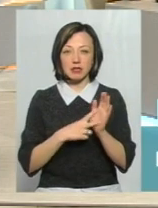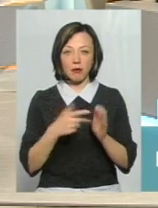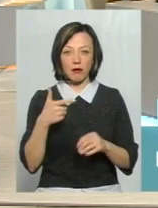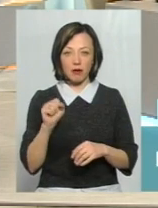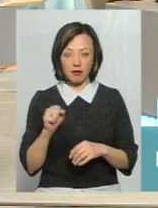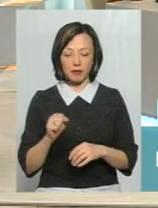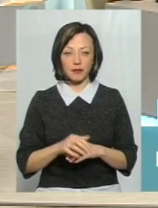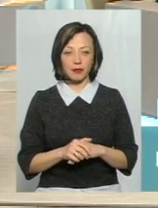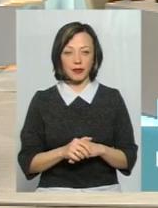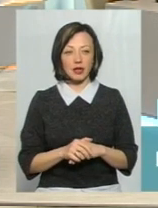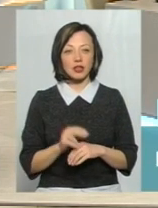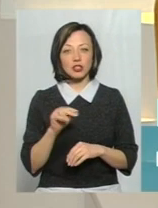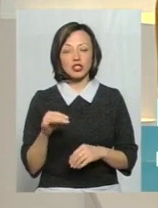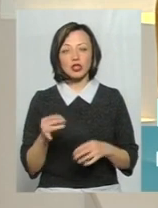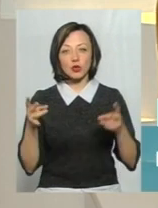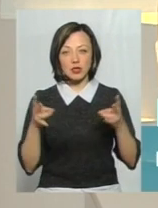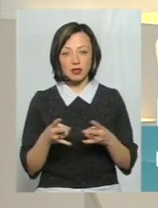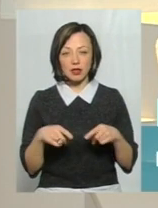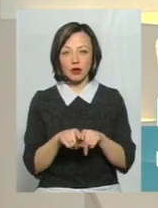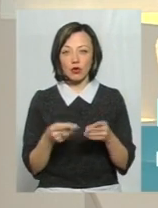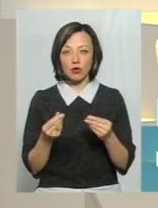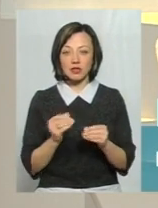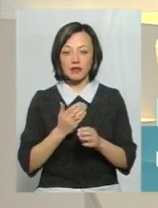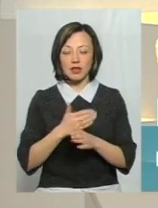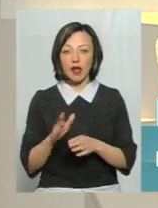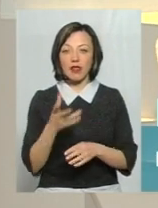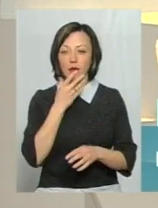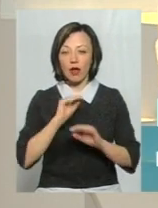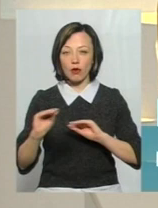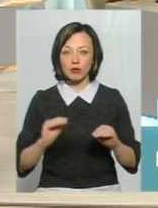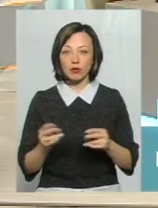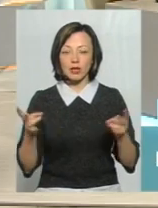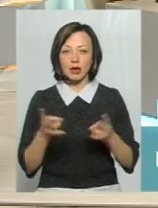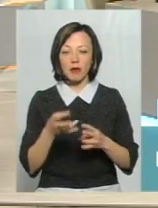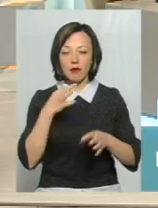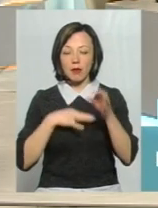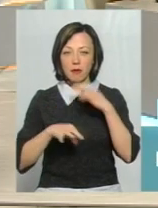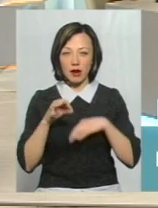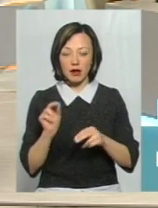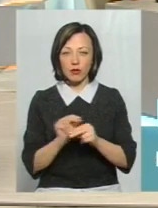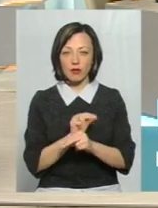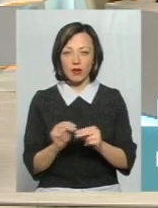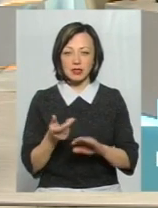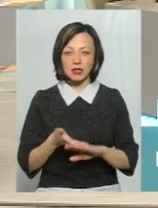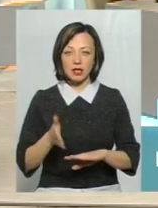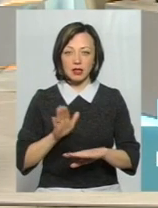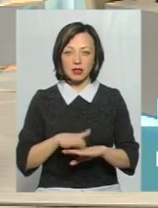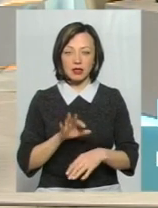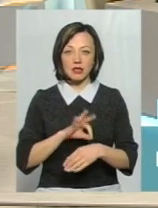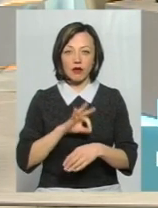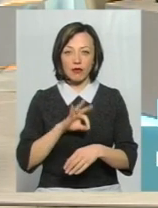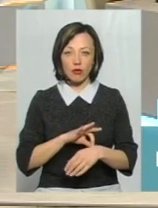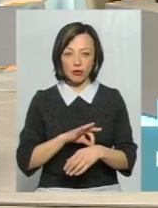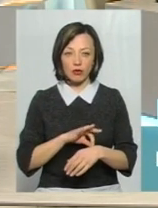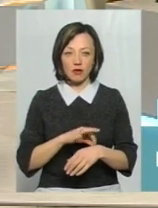гектарів. Але чи доцільно такі кошти виділяти на благоустрій, коли от потреба в препаратах для лікування складних захворювань, а